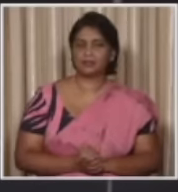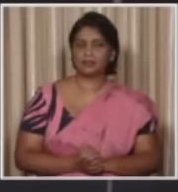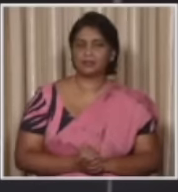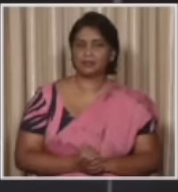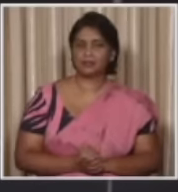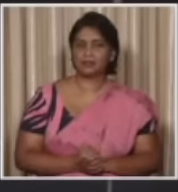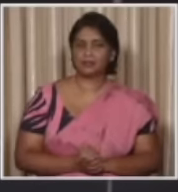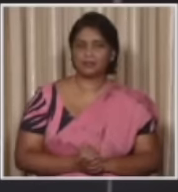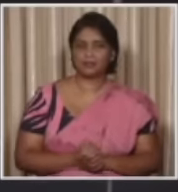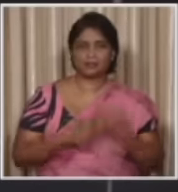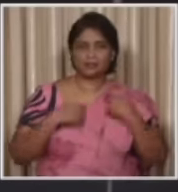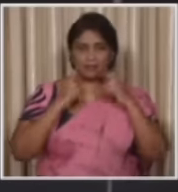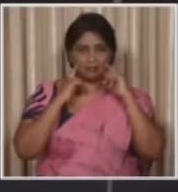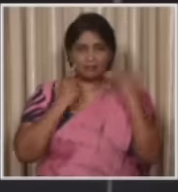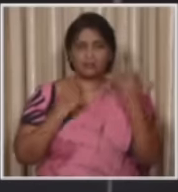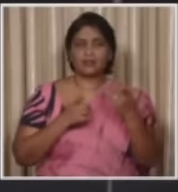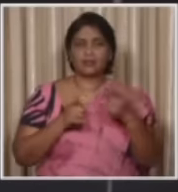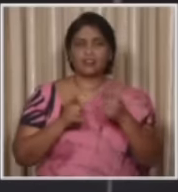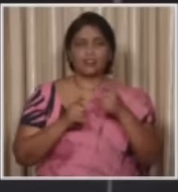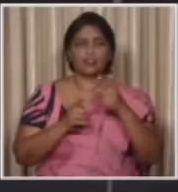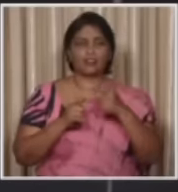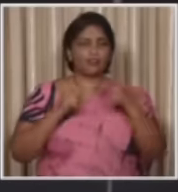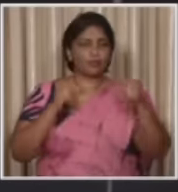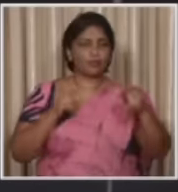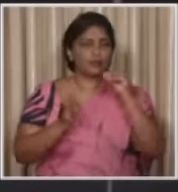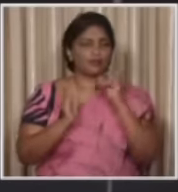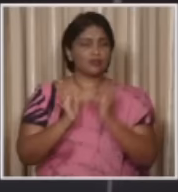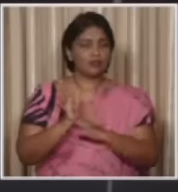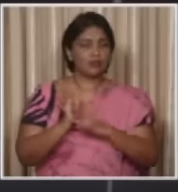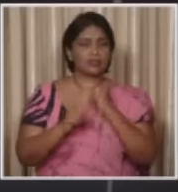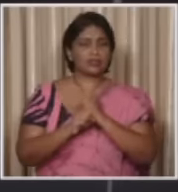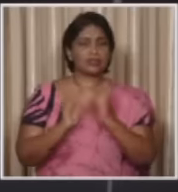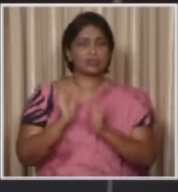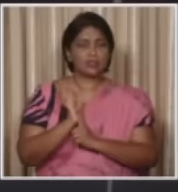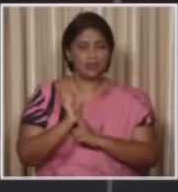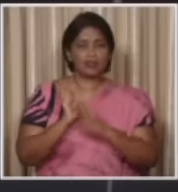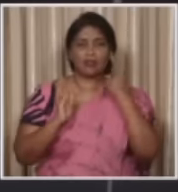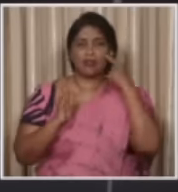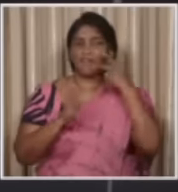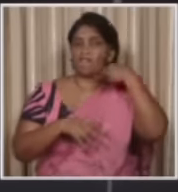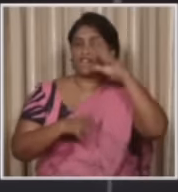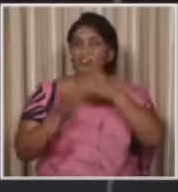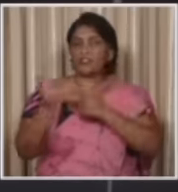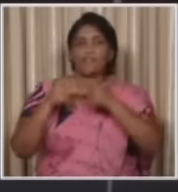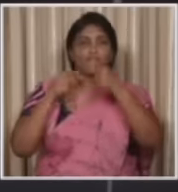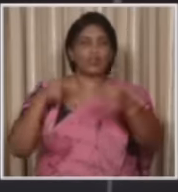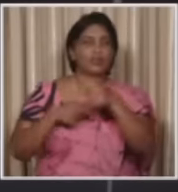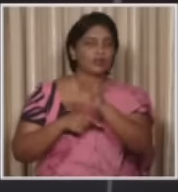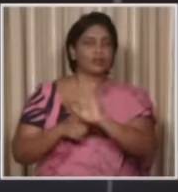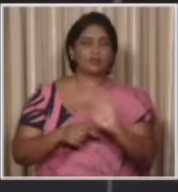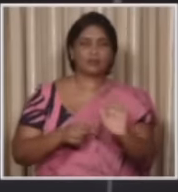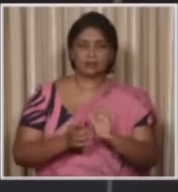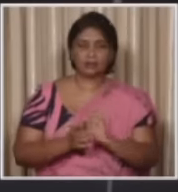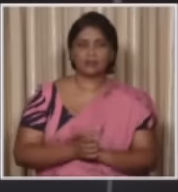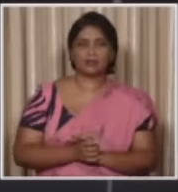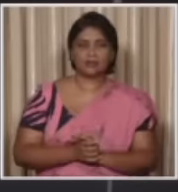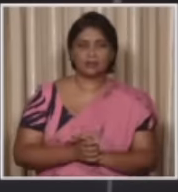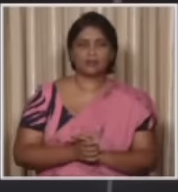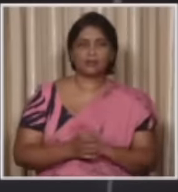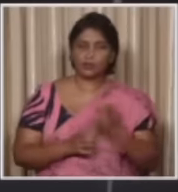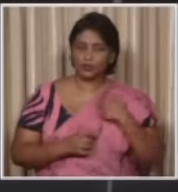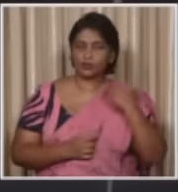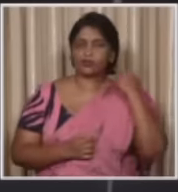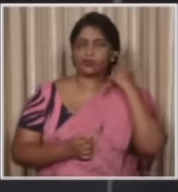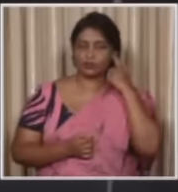මම දැක්නේ මේ විපක්ෂ සංවිධායකතුමා කියන්නේ ELP රිස්මත්වට විරුද්ධ සභාංගයක් නෙවෙයිලු. මං කොහේ එක මං